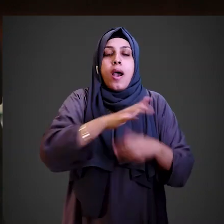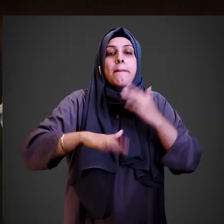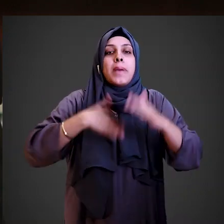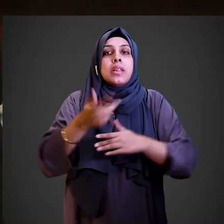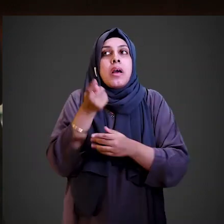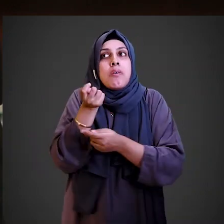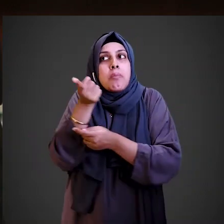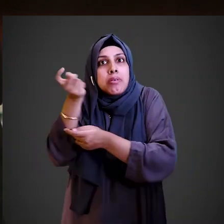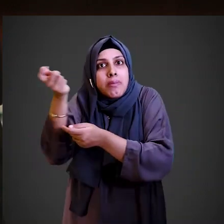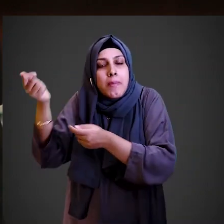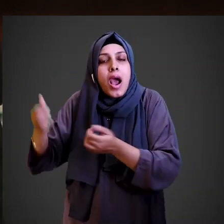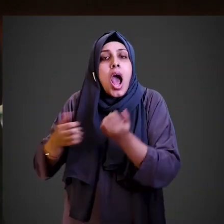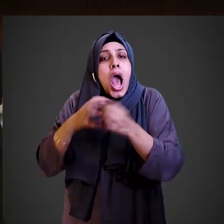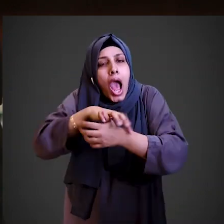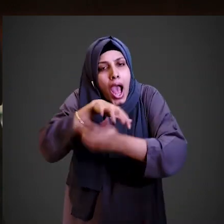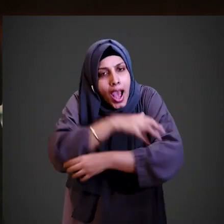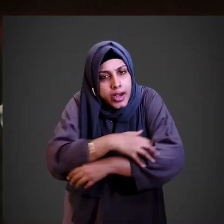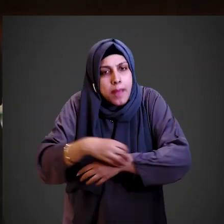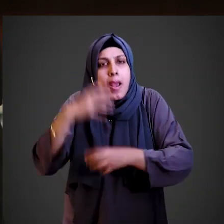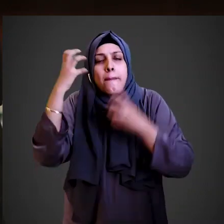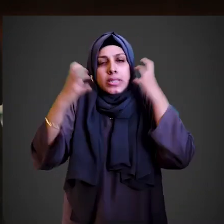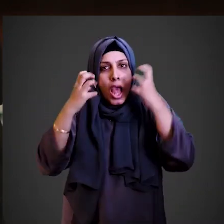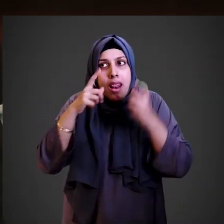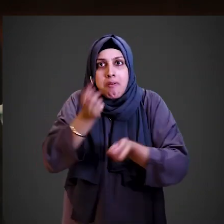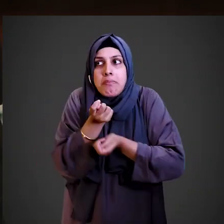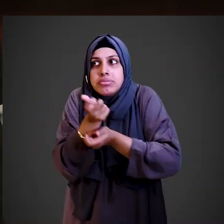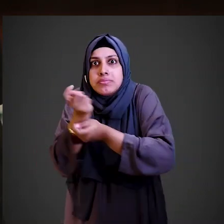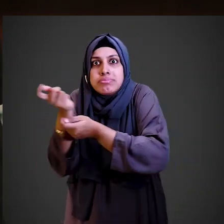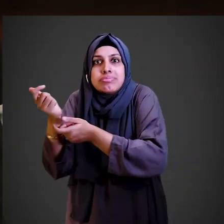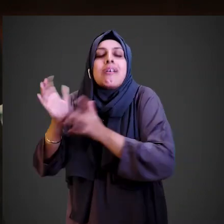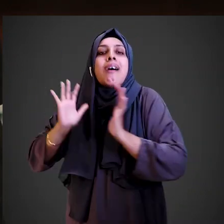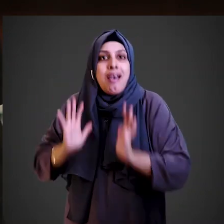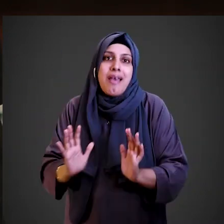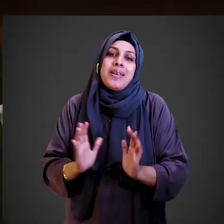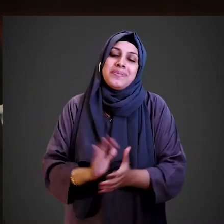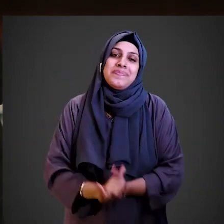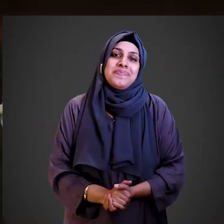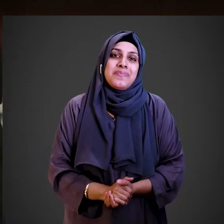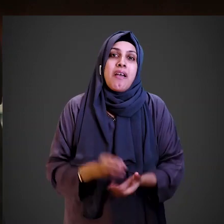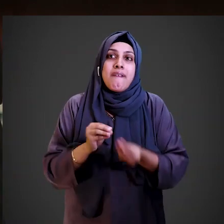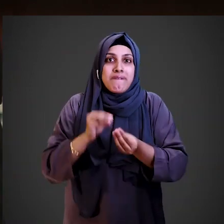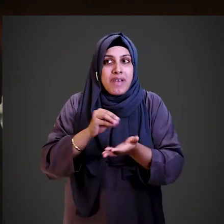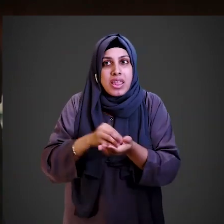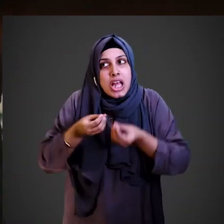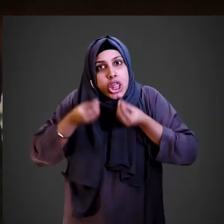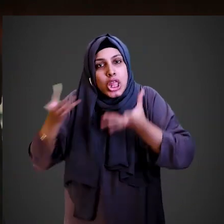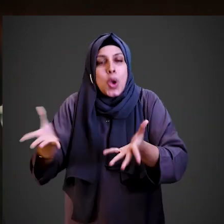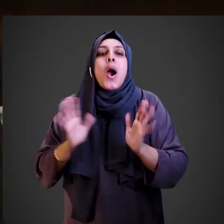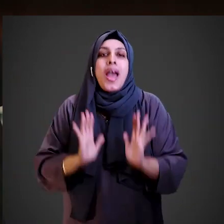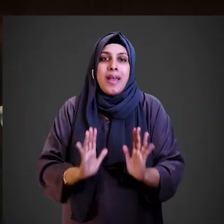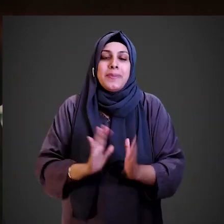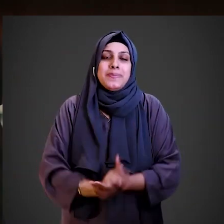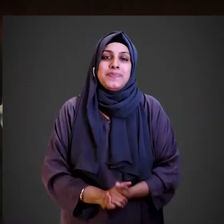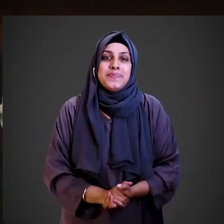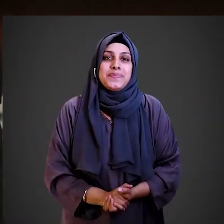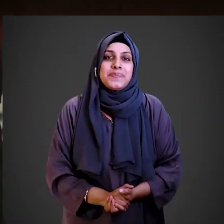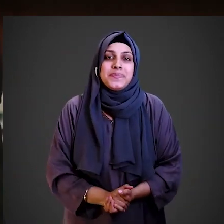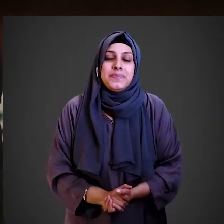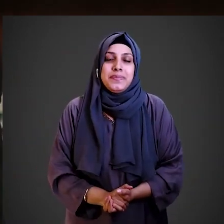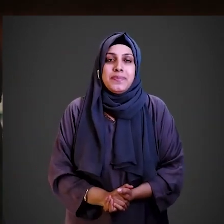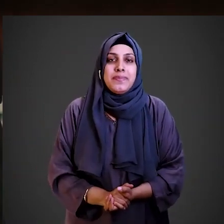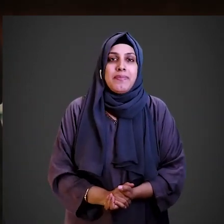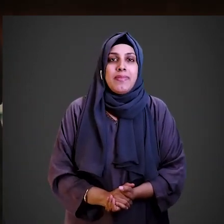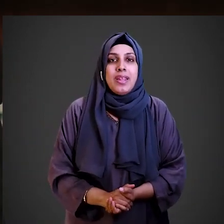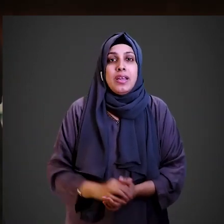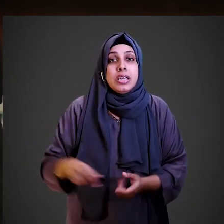وہ بلکہ ان کی رسپانسبلٹی ہوتی ہے کہ وہ اپنے ان لوگوں کو وہ فائدہ دیں، ان کو بینیفٹس دیں، ان کو سبسڈیز